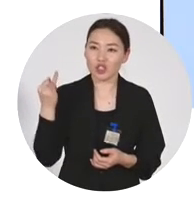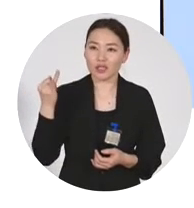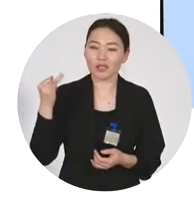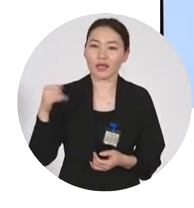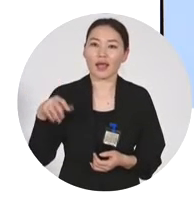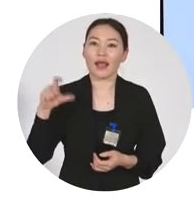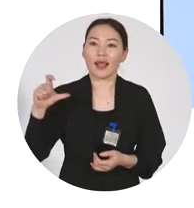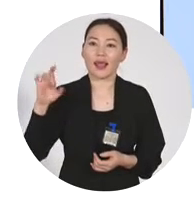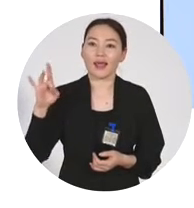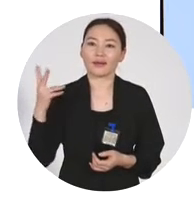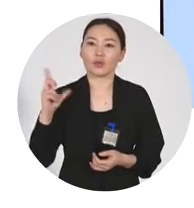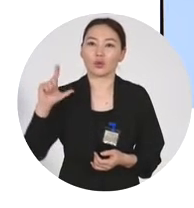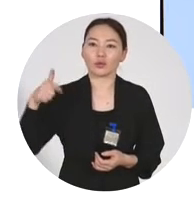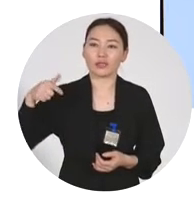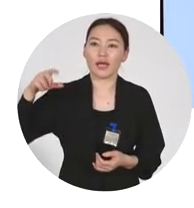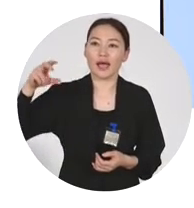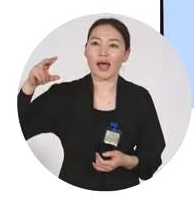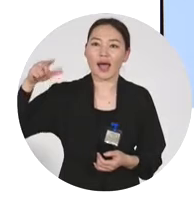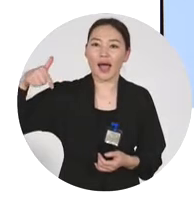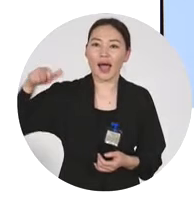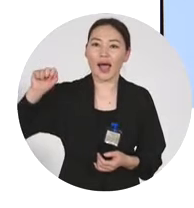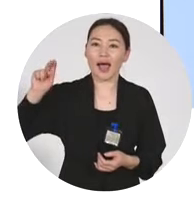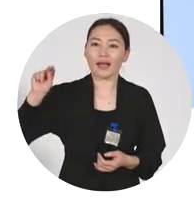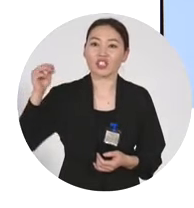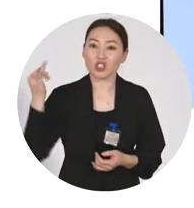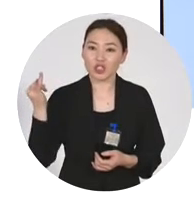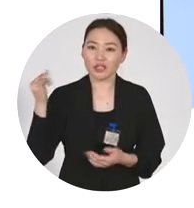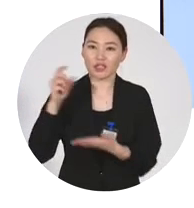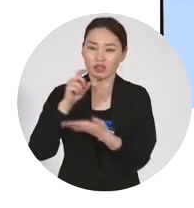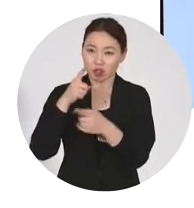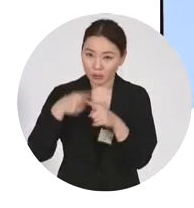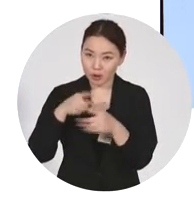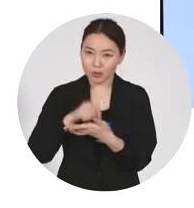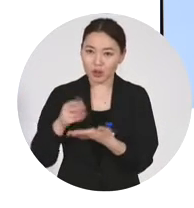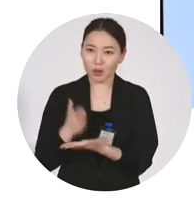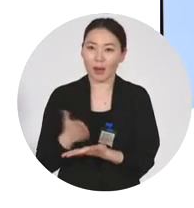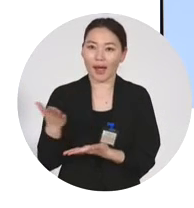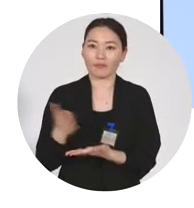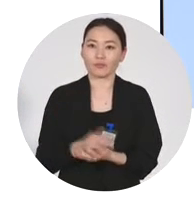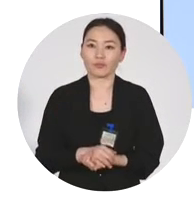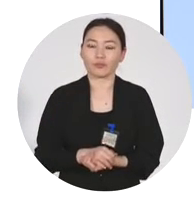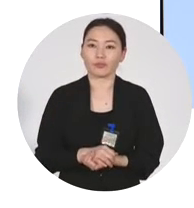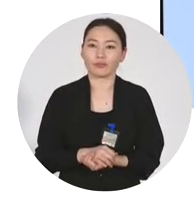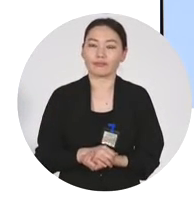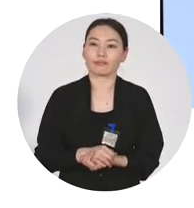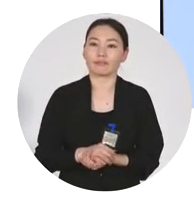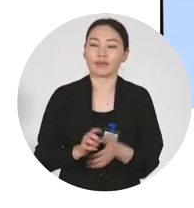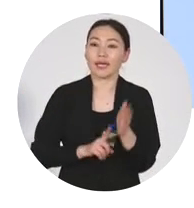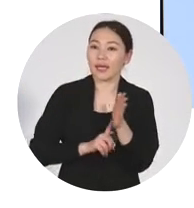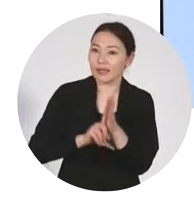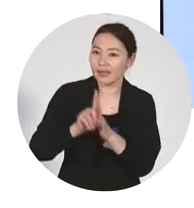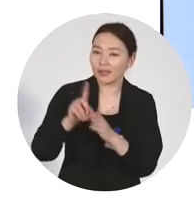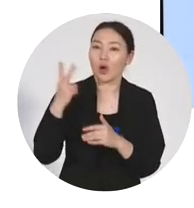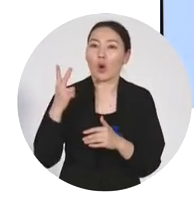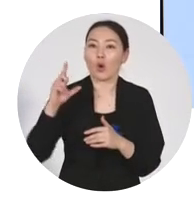хи чир гэсэн хоёр үйл үгэнд залгаж бичье. За тэгэхээр мөн үгийн хайрмыг харна.